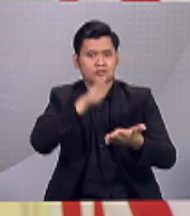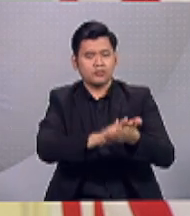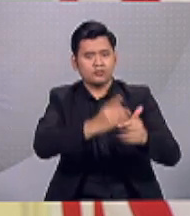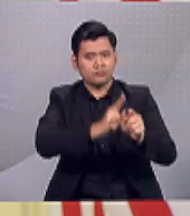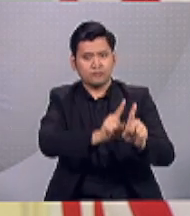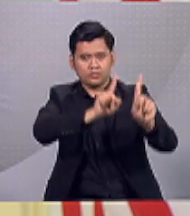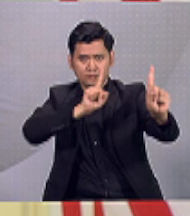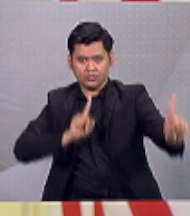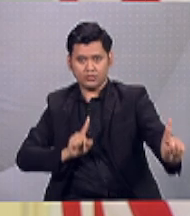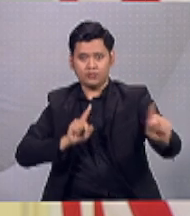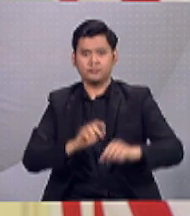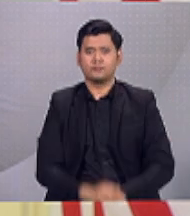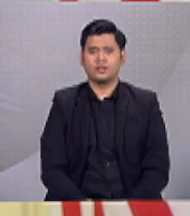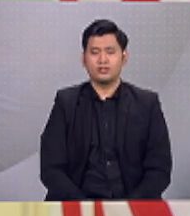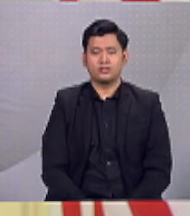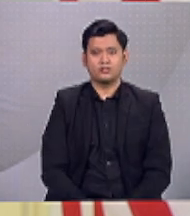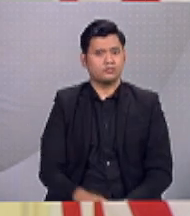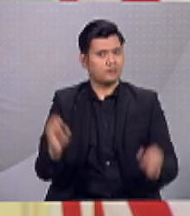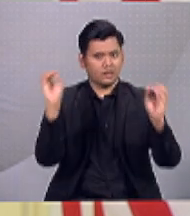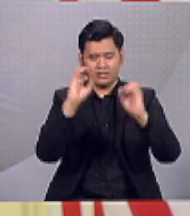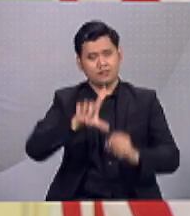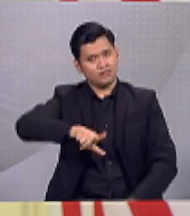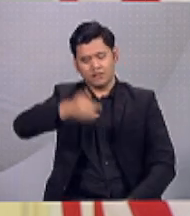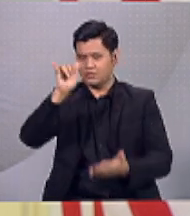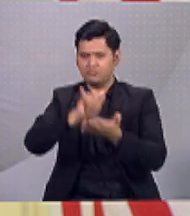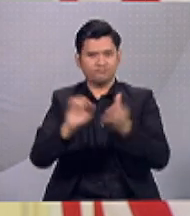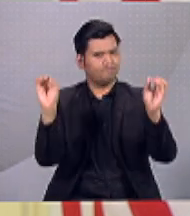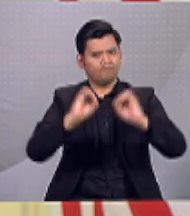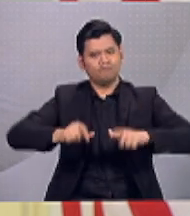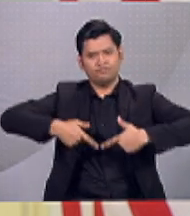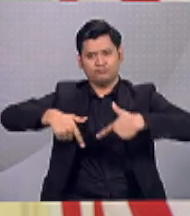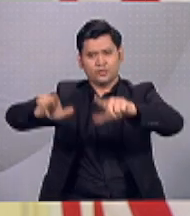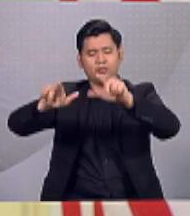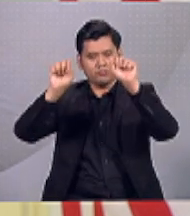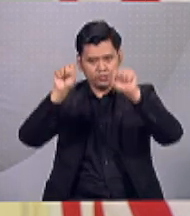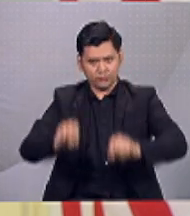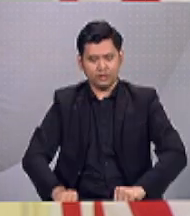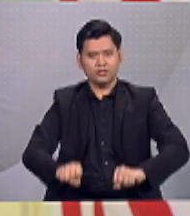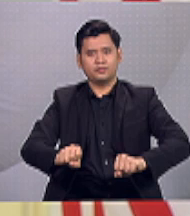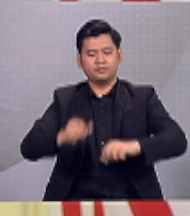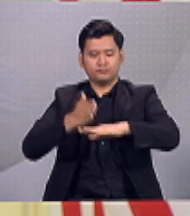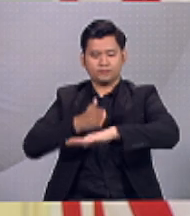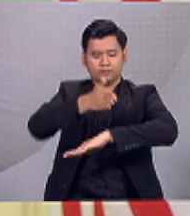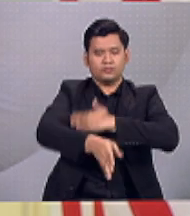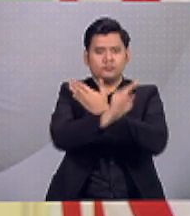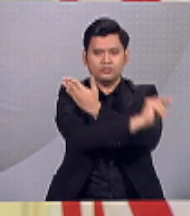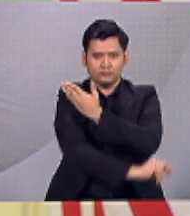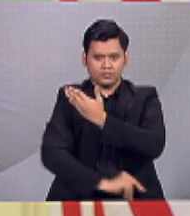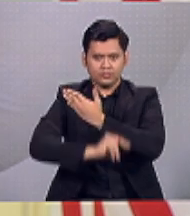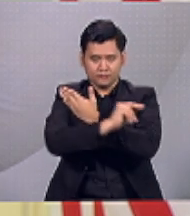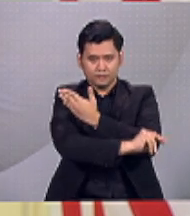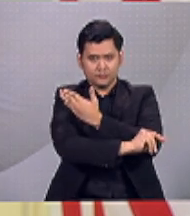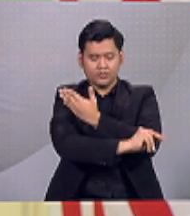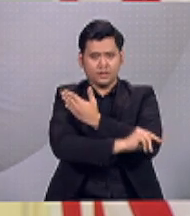itu, tidak ada kebenaran untuk mereka untuk rentas negeri. Sebab itulah masih